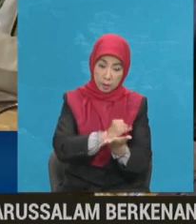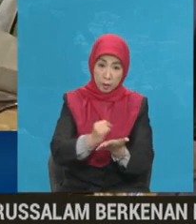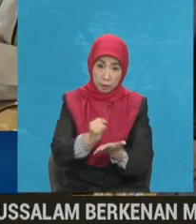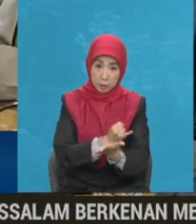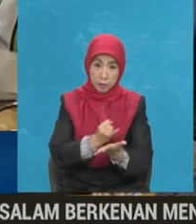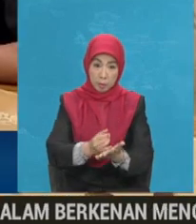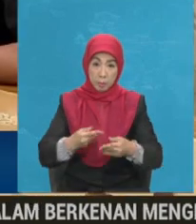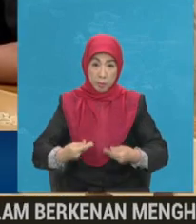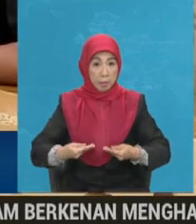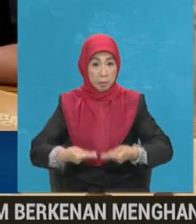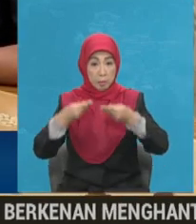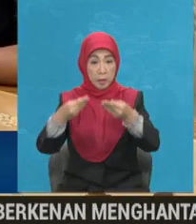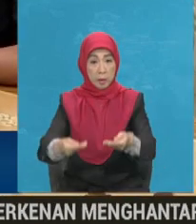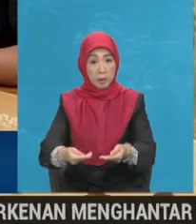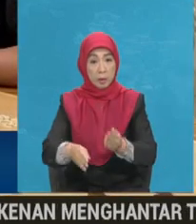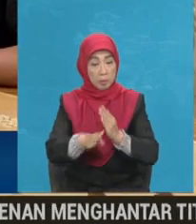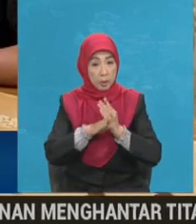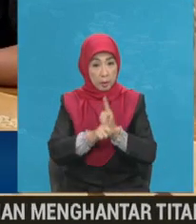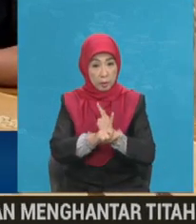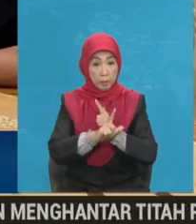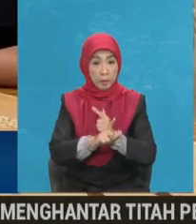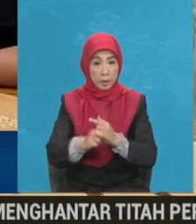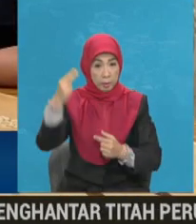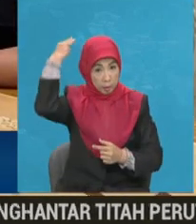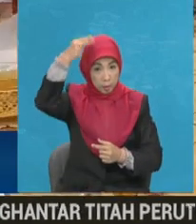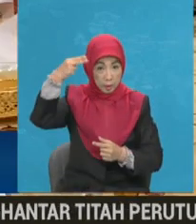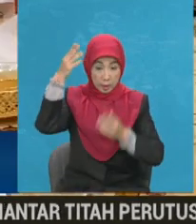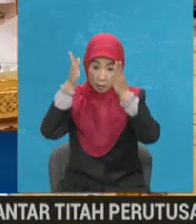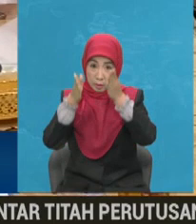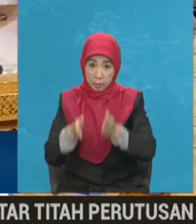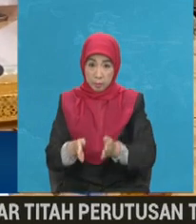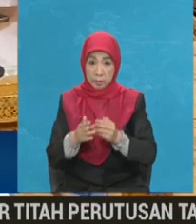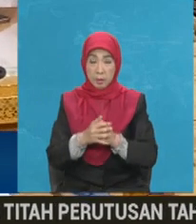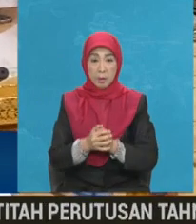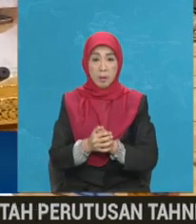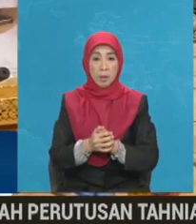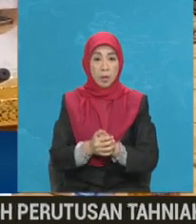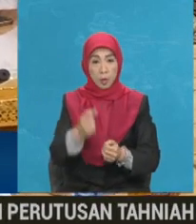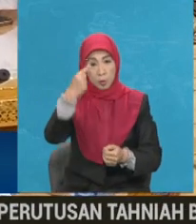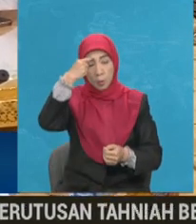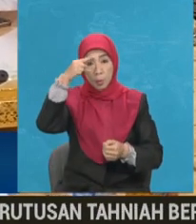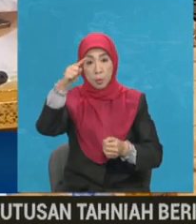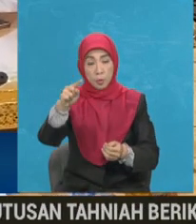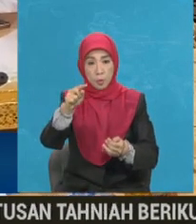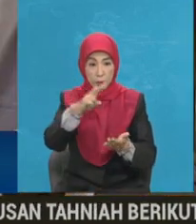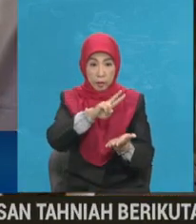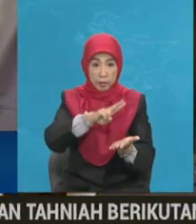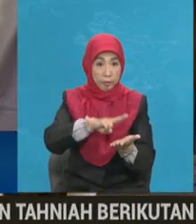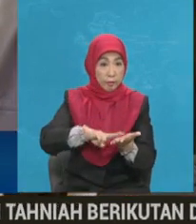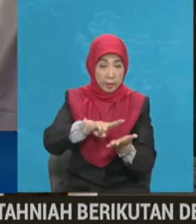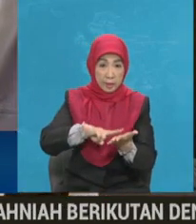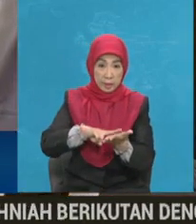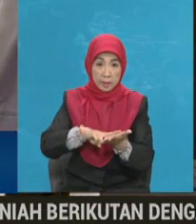yang memberikan perlindungan terhadap jemaah haji insurance yang dikendalikan tersebut adalah bagi pemegang kebisaan Haji